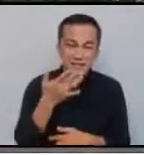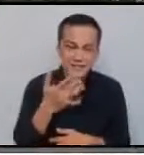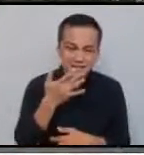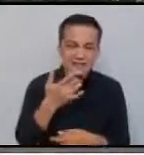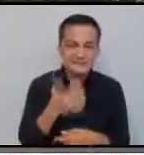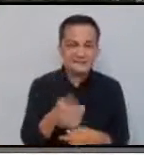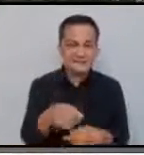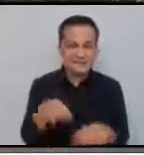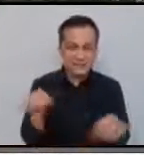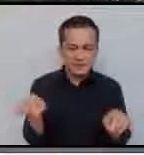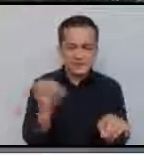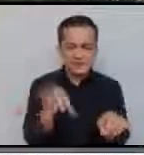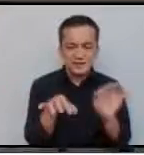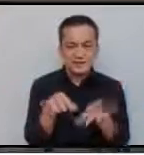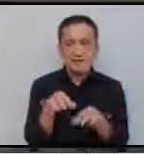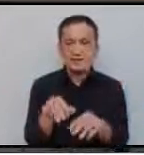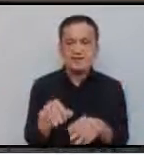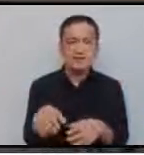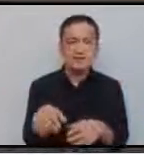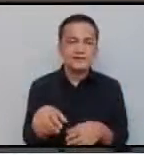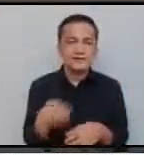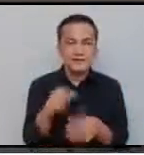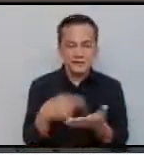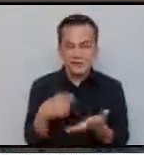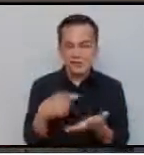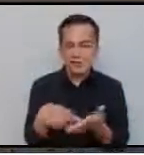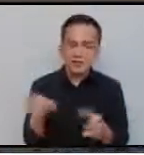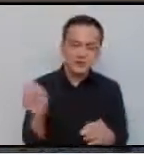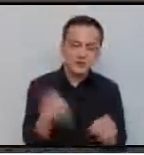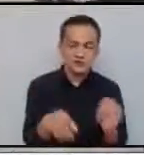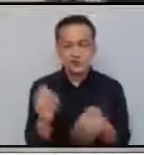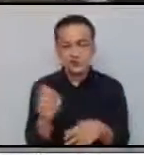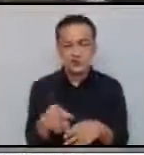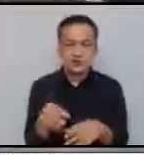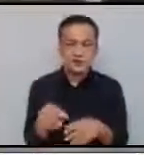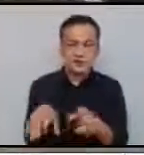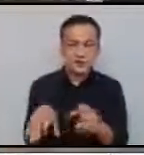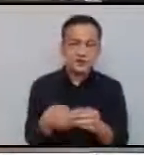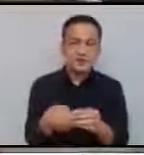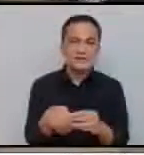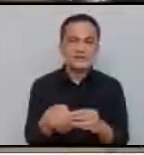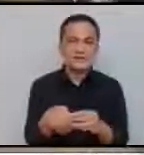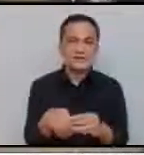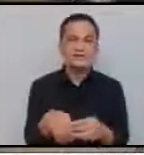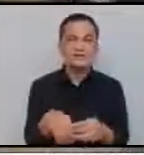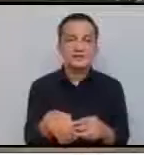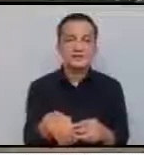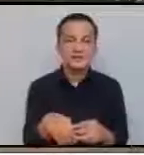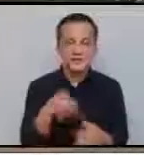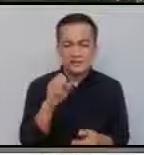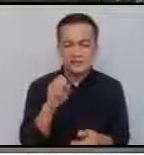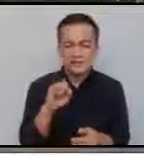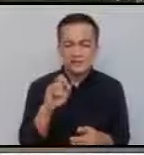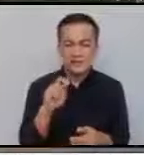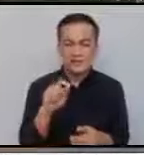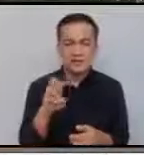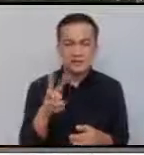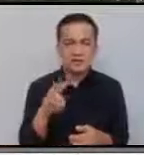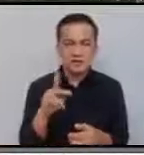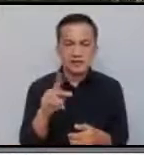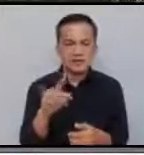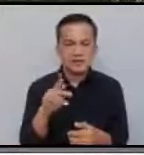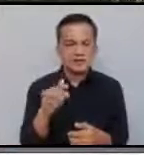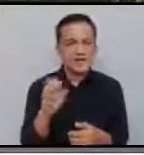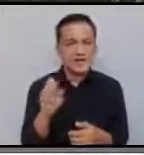tayo ng sigarilyas, ng hipon. Of course, hindi pwedeng mawala yung ating sitaw at kalabasa. Tikman natin